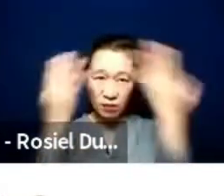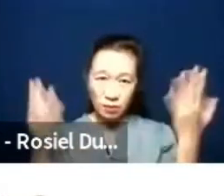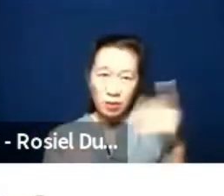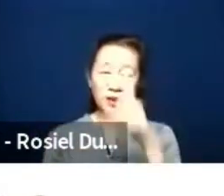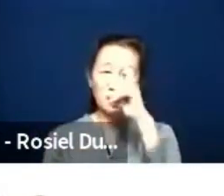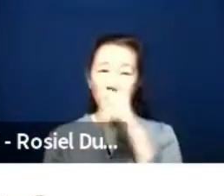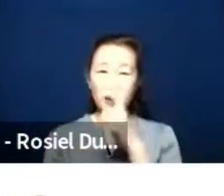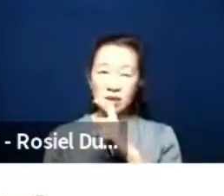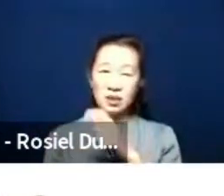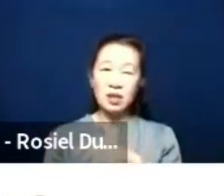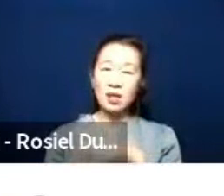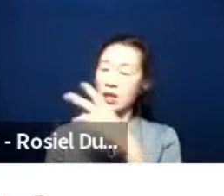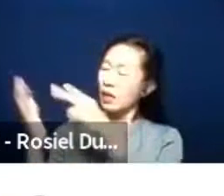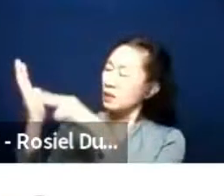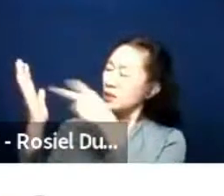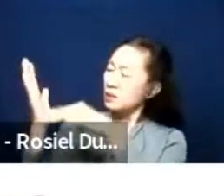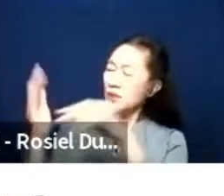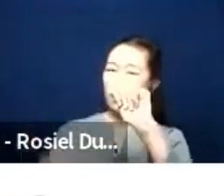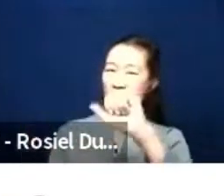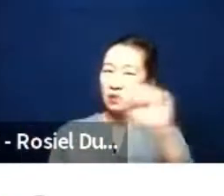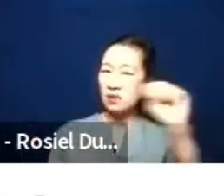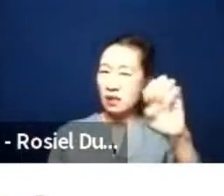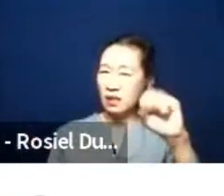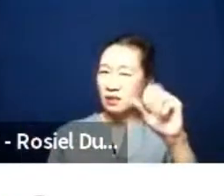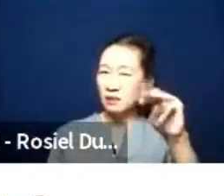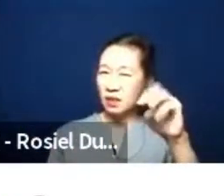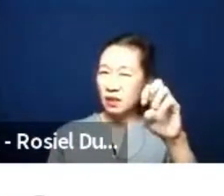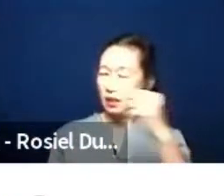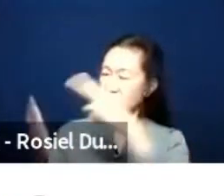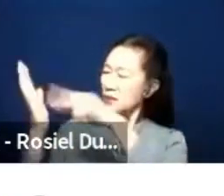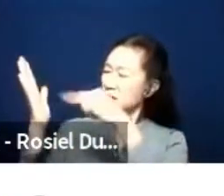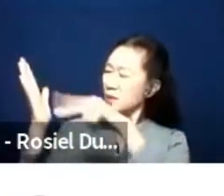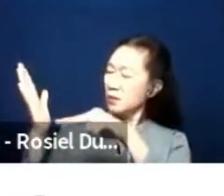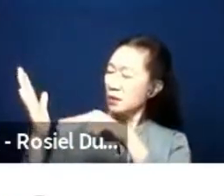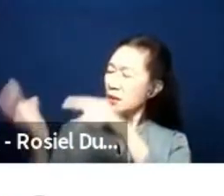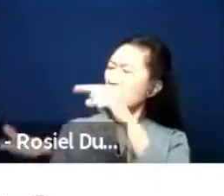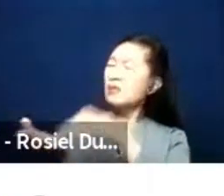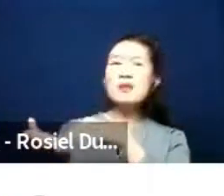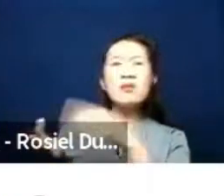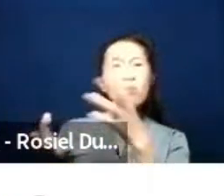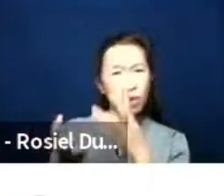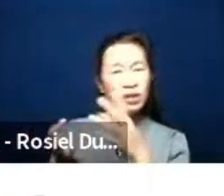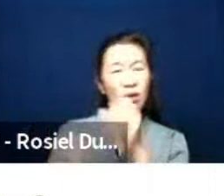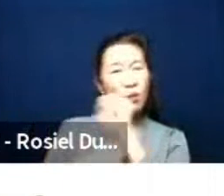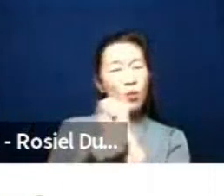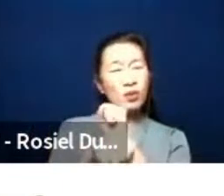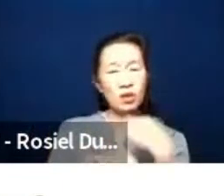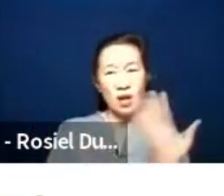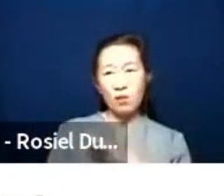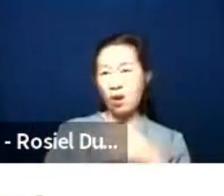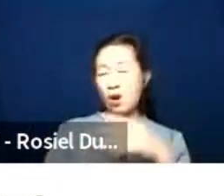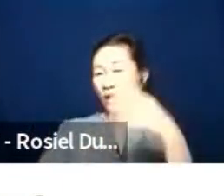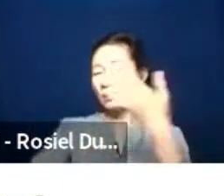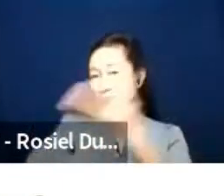transition assessments. So unang-una, bago natin sabihin, ito yung gustong maging trabaho ng anak natin o ito yung dapat